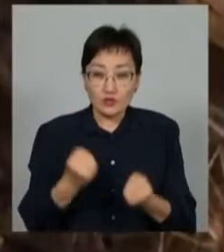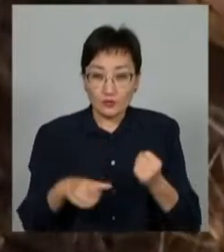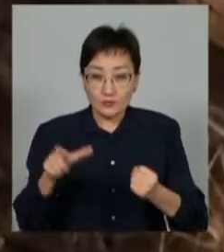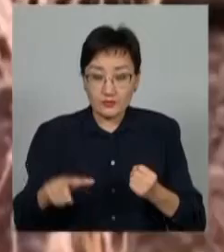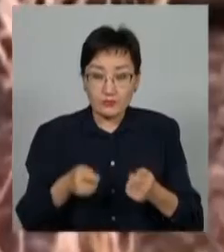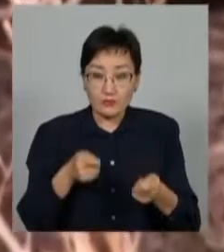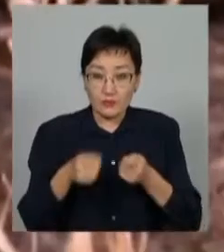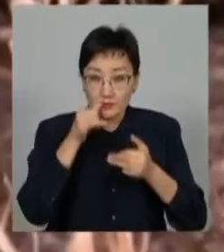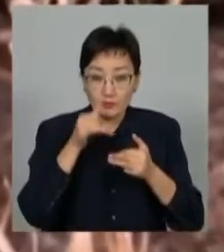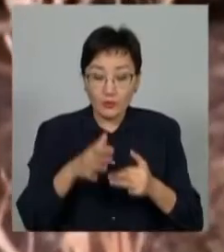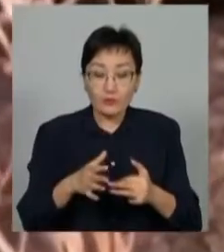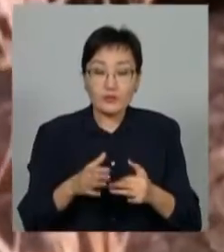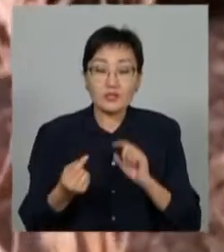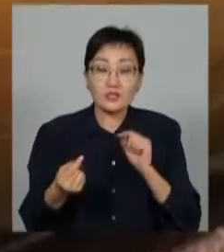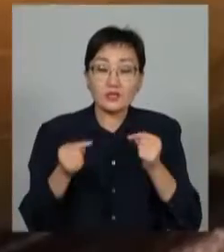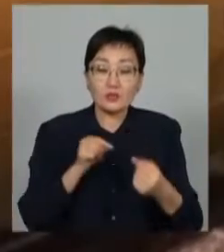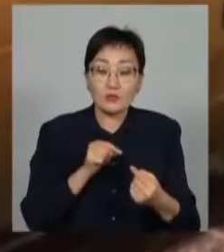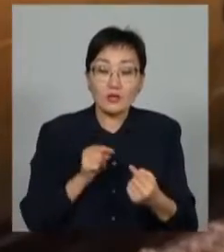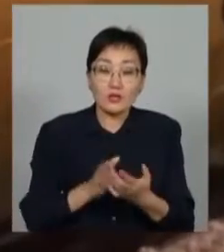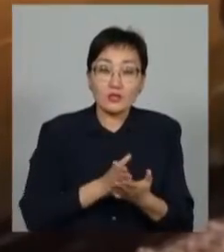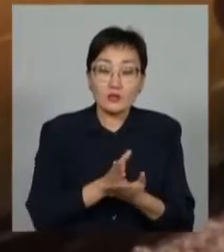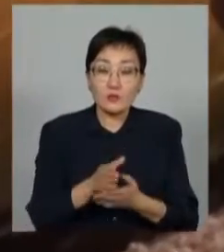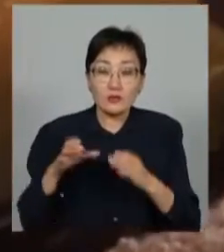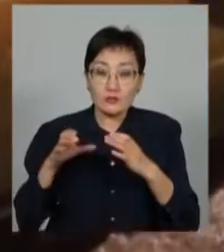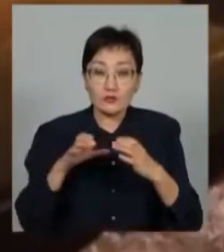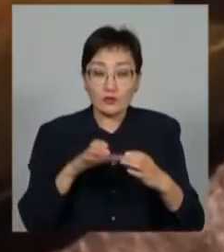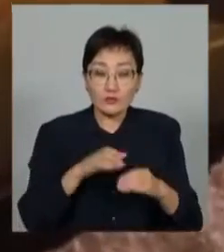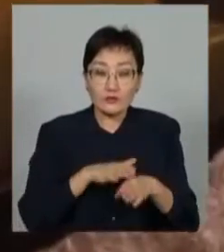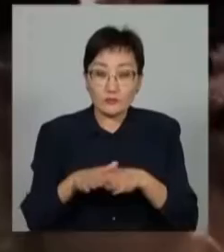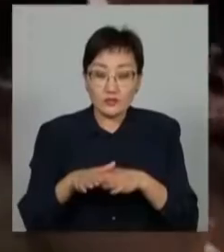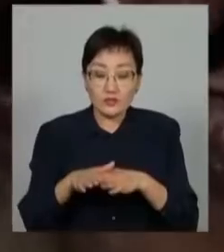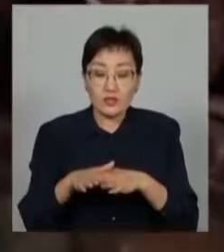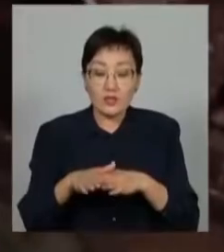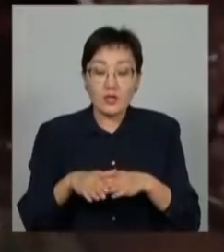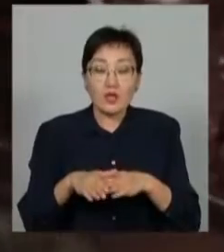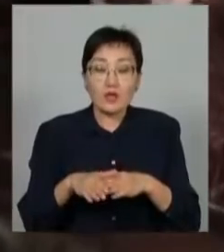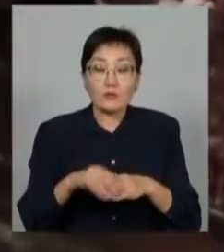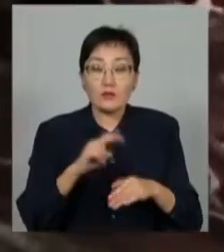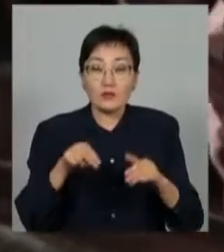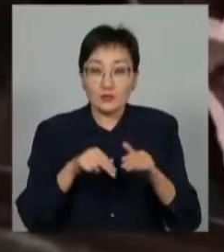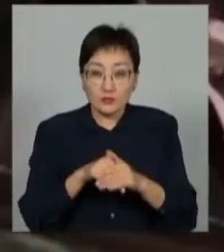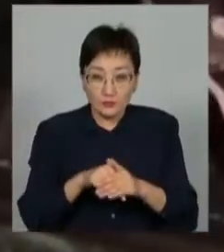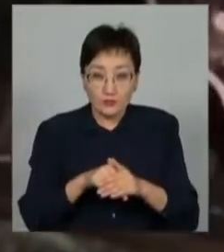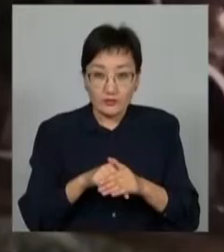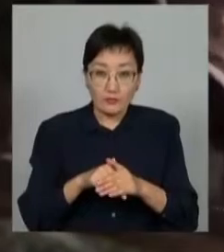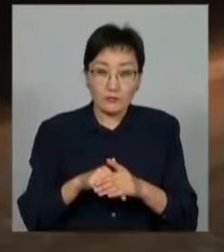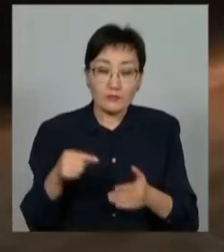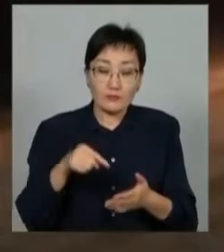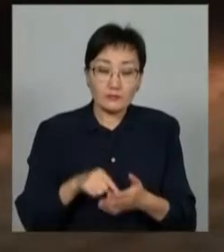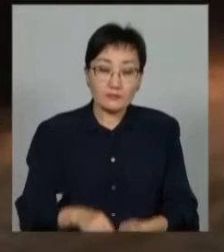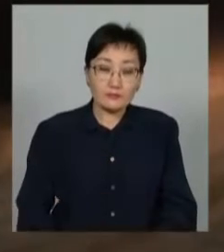жүргізушісі тізгінге ие бола алмай, қарсы жолаққа шығып жолаушыларға лық толы автобустың астына барып жаншылып қалған.